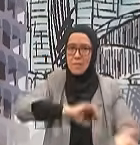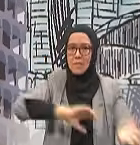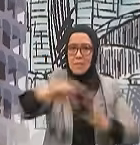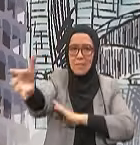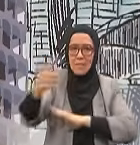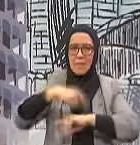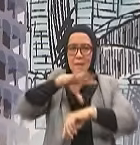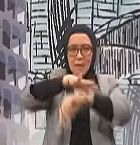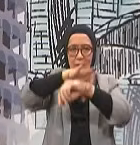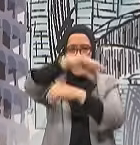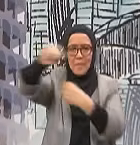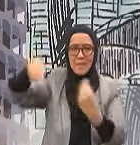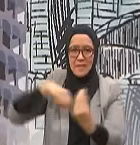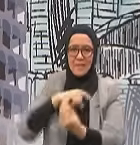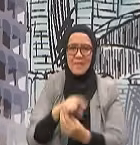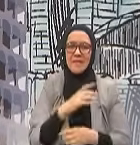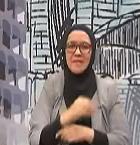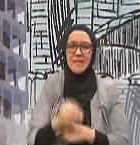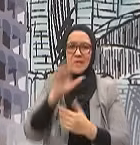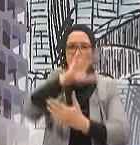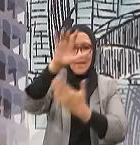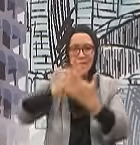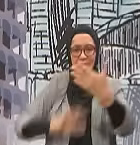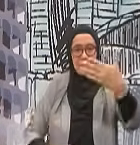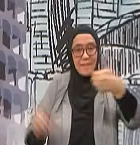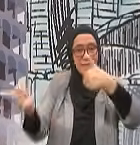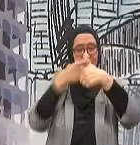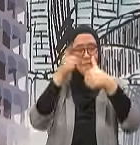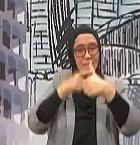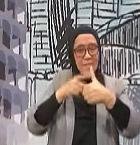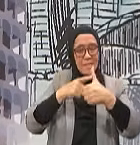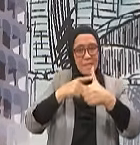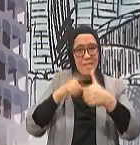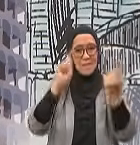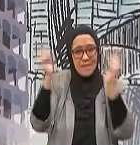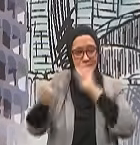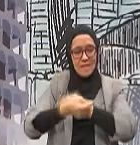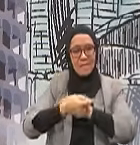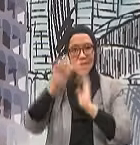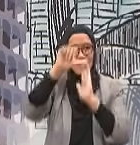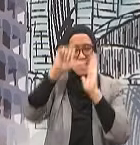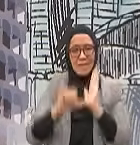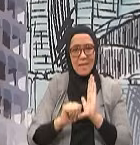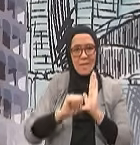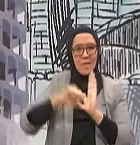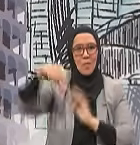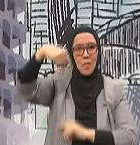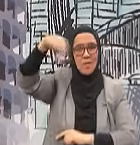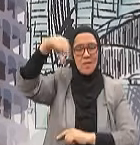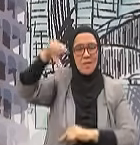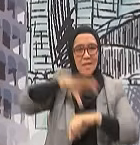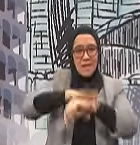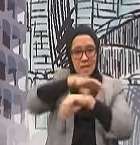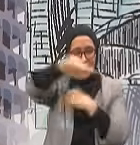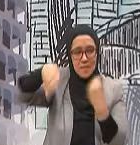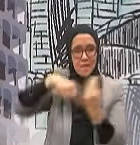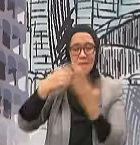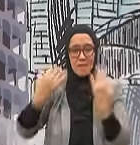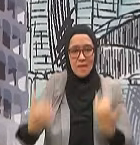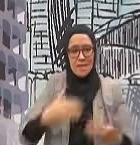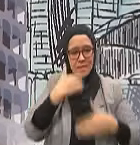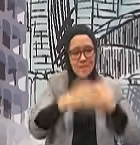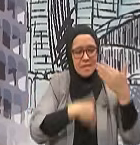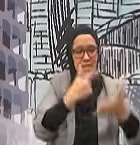draft pertama tapi dahan atau quality alam sekitarnya 1174 itu sekarang ini sedang dalam ulasan